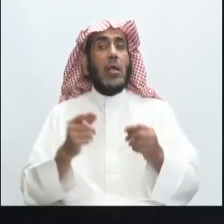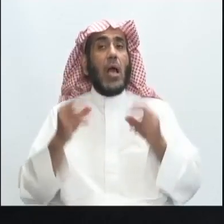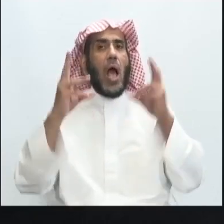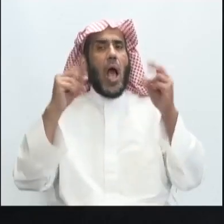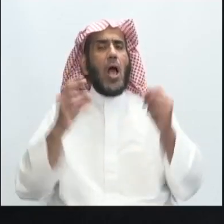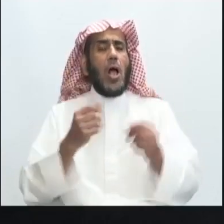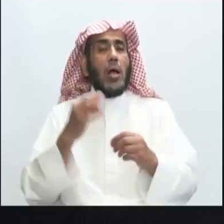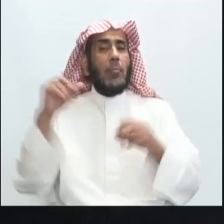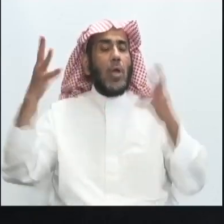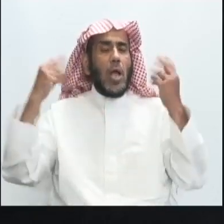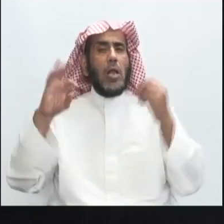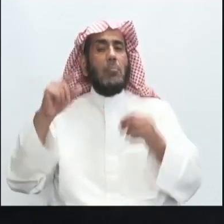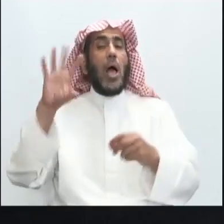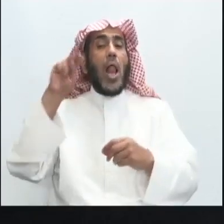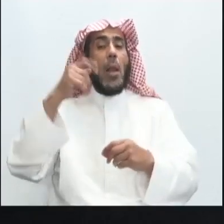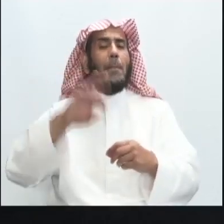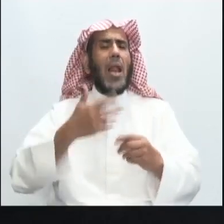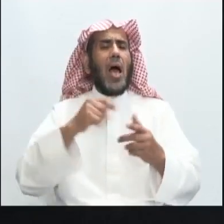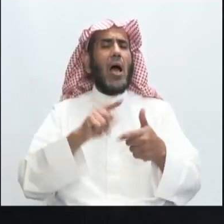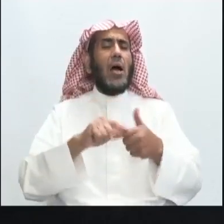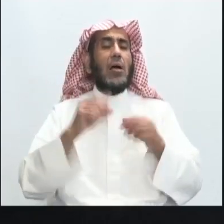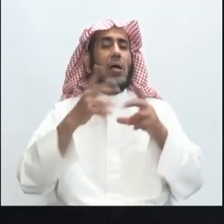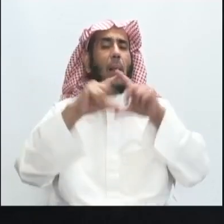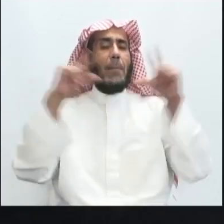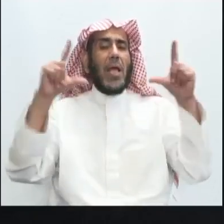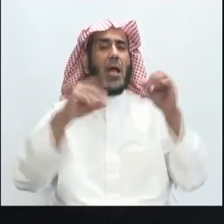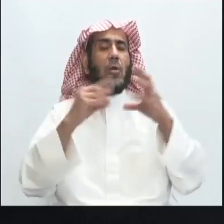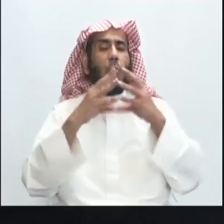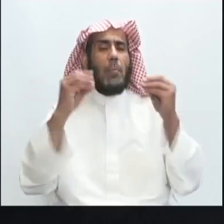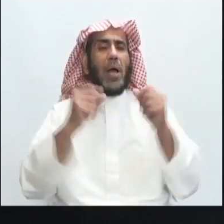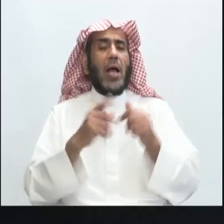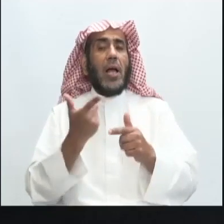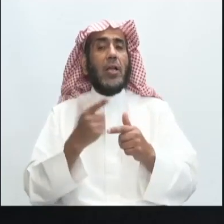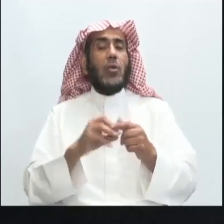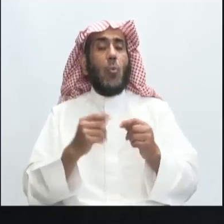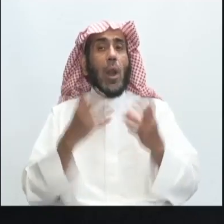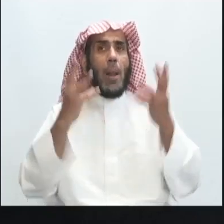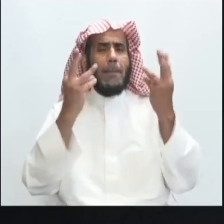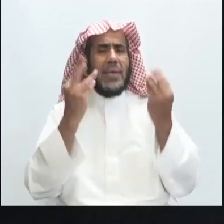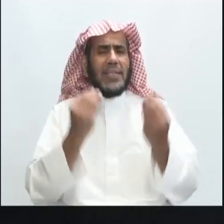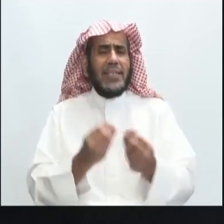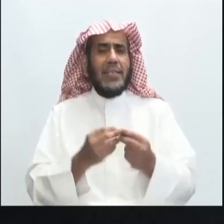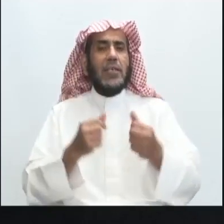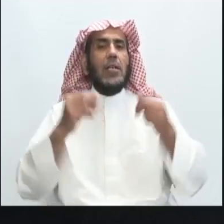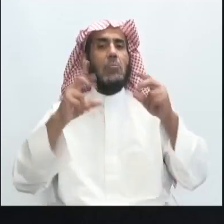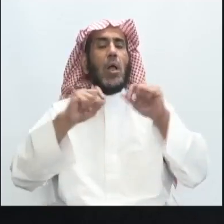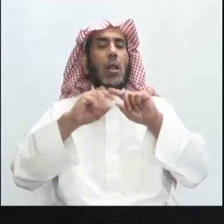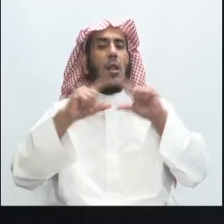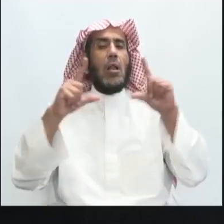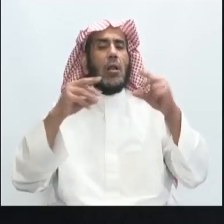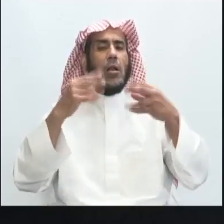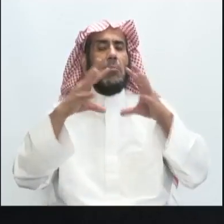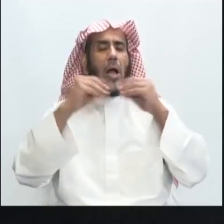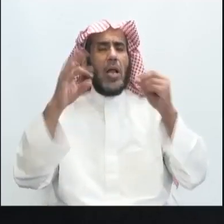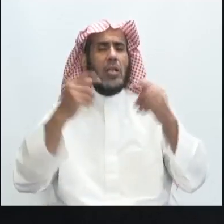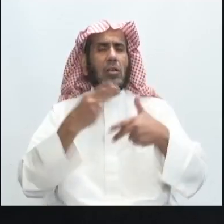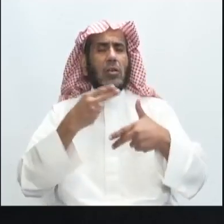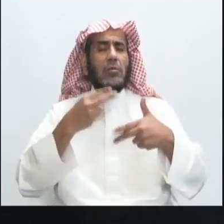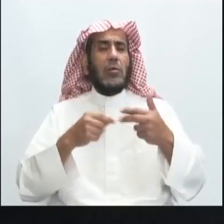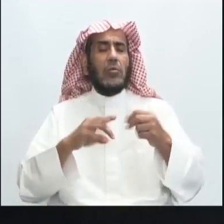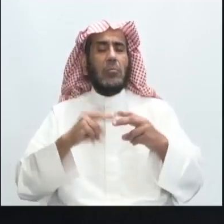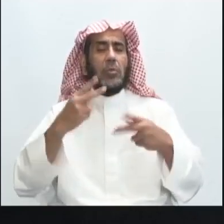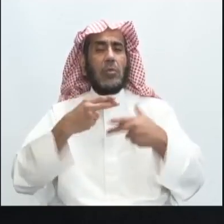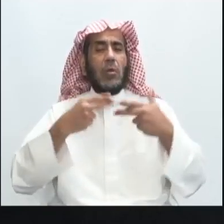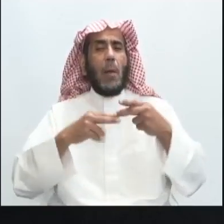الى ثلاثه علوم علم المعاني ثم البيان ثم ثم البديع وعلم المعاني هو الذي يهتم بتركيب الجمله تراكيب الجمله او